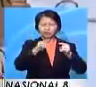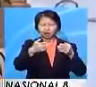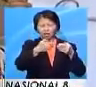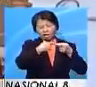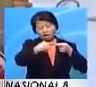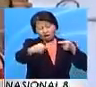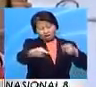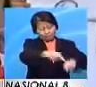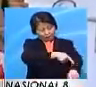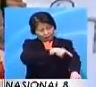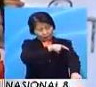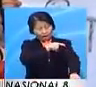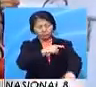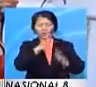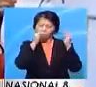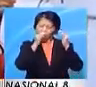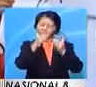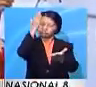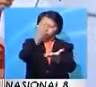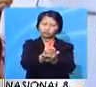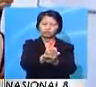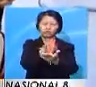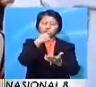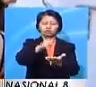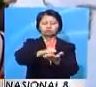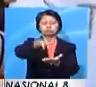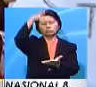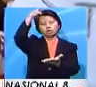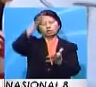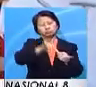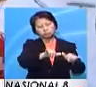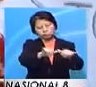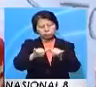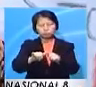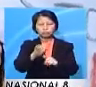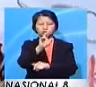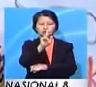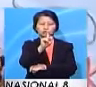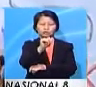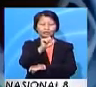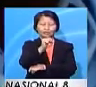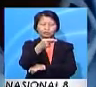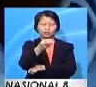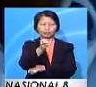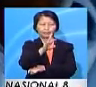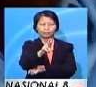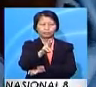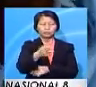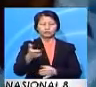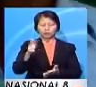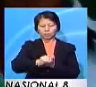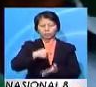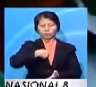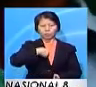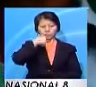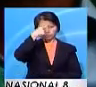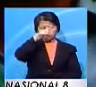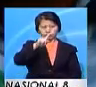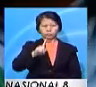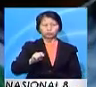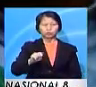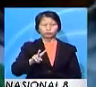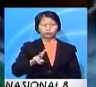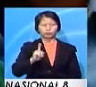ini menemui titik noktah demi kemakmuran berterusan Kashmir. Laporan Syarif Rafudin untuk TV1.